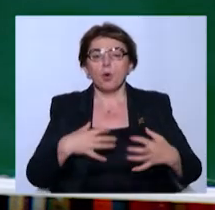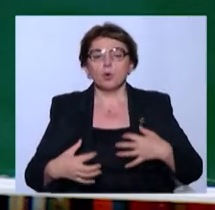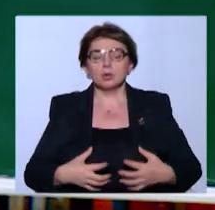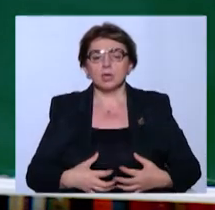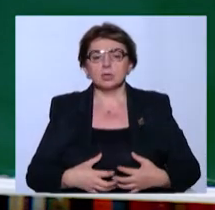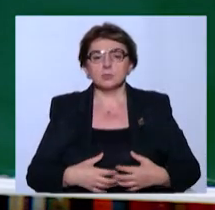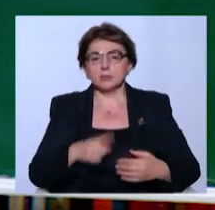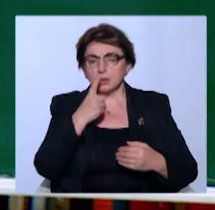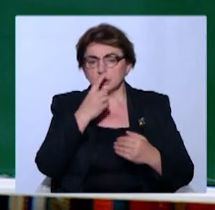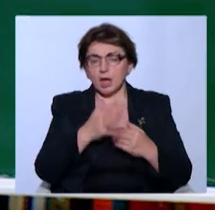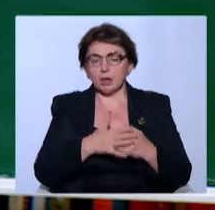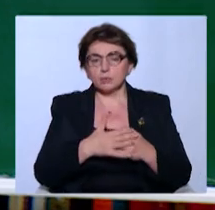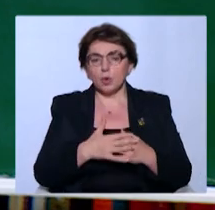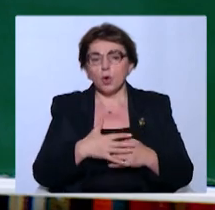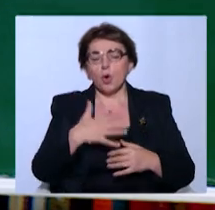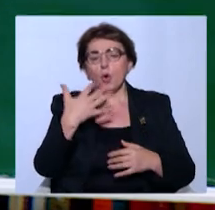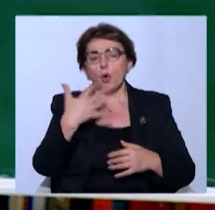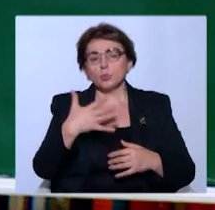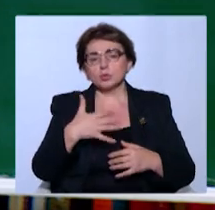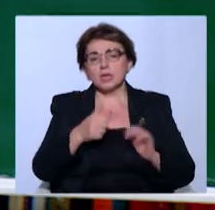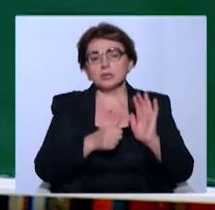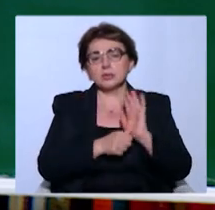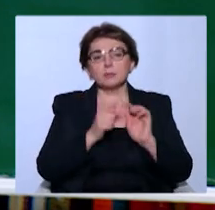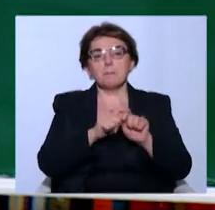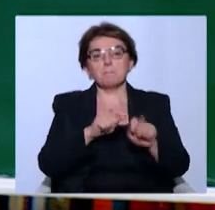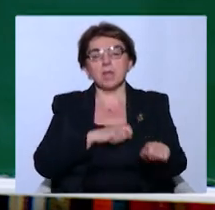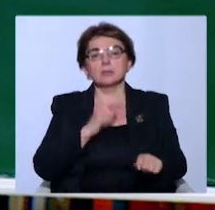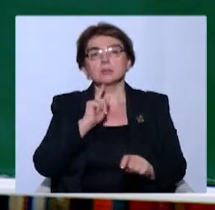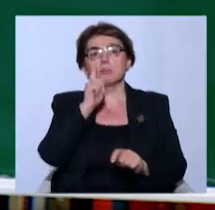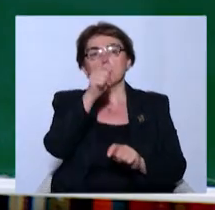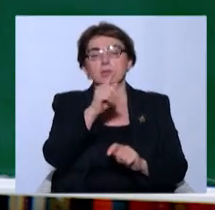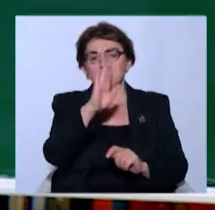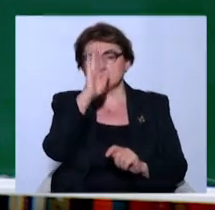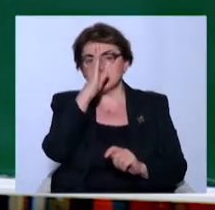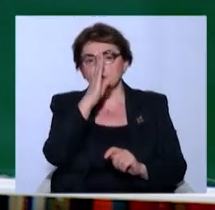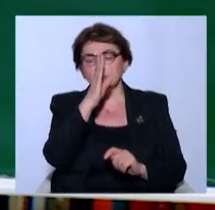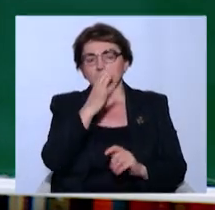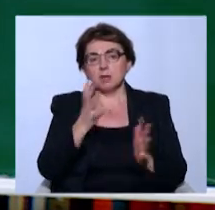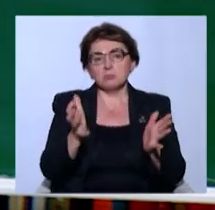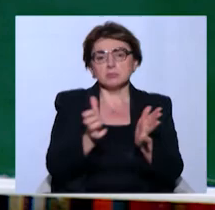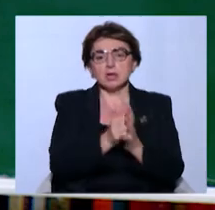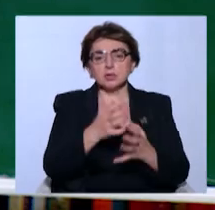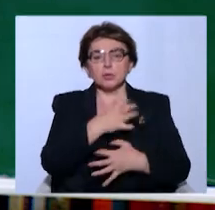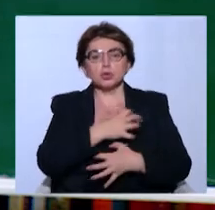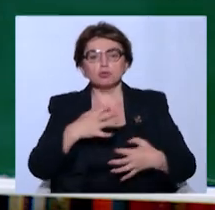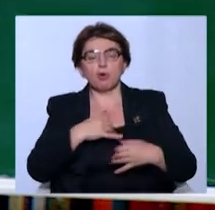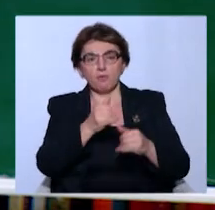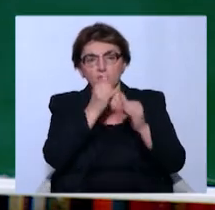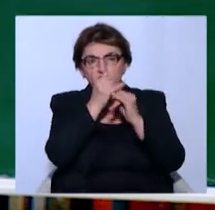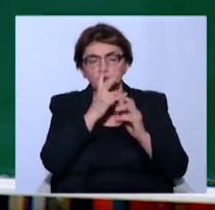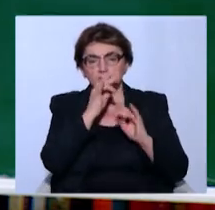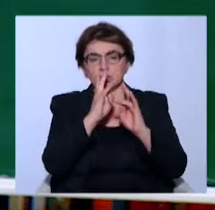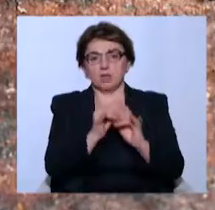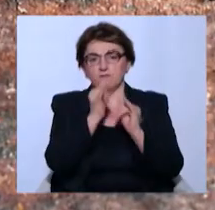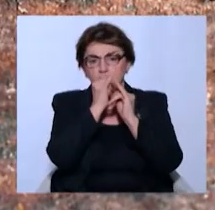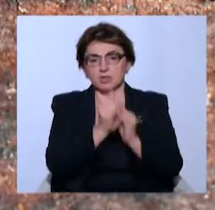იყოს შენიღბული და ეს ახასიათებს არა დაუშვათ ერთი ჯგუფის ორგანიზმებს, არამედ სრულიად განსხვავებულ ჯგუფებს. აი